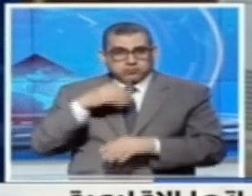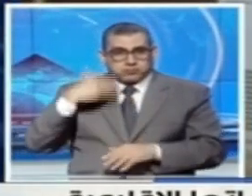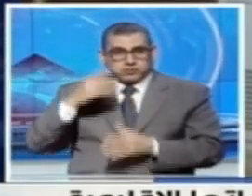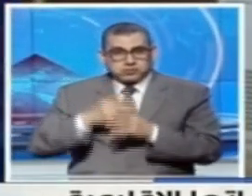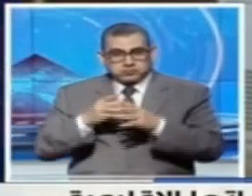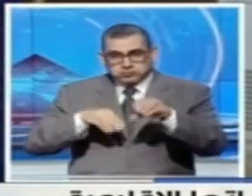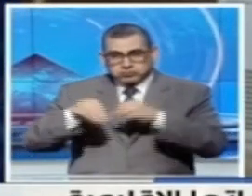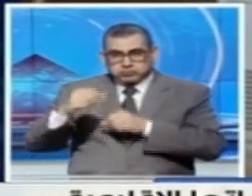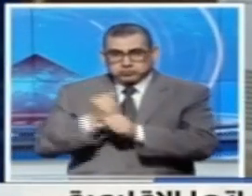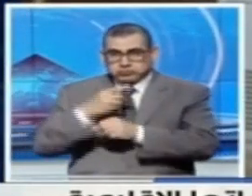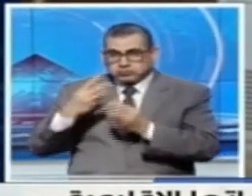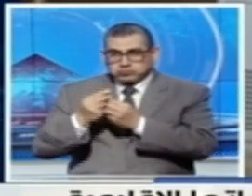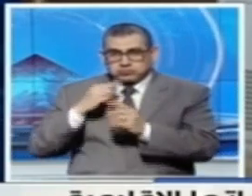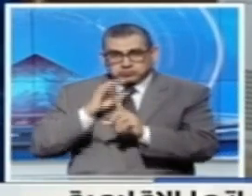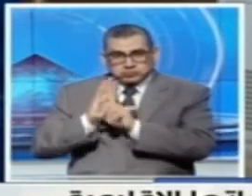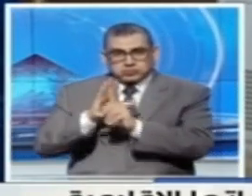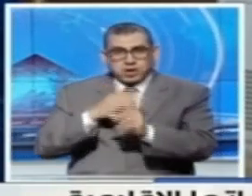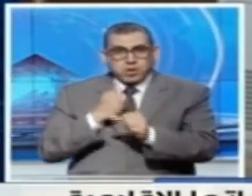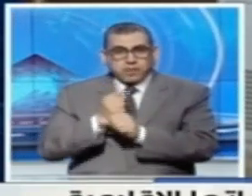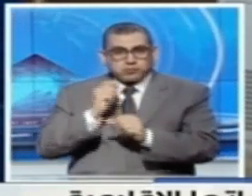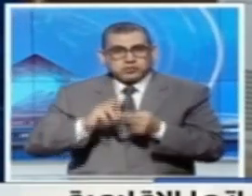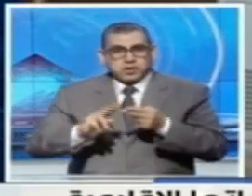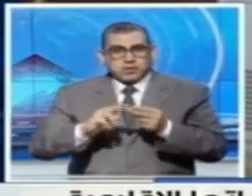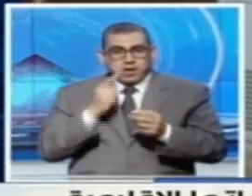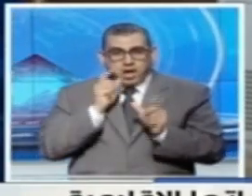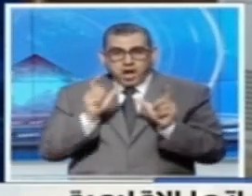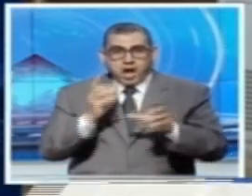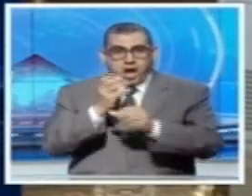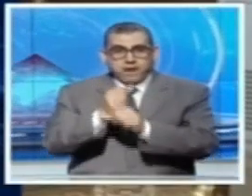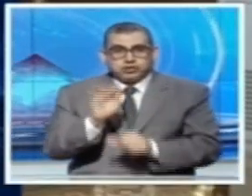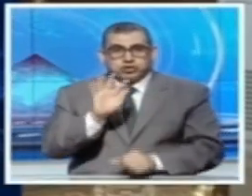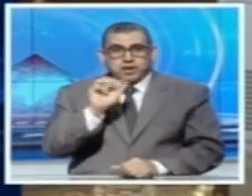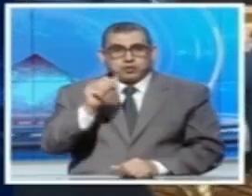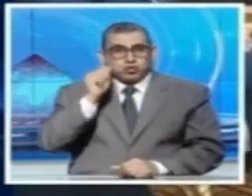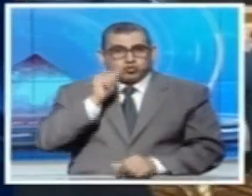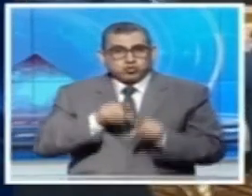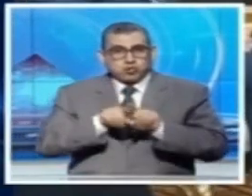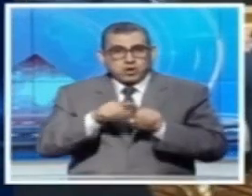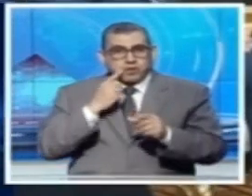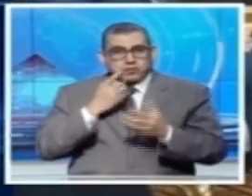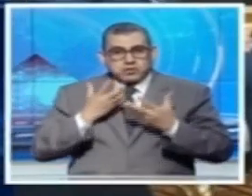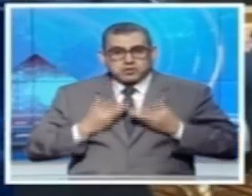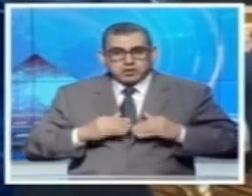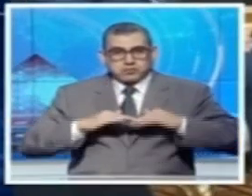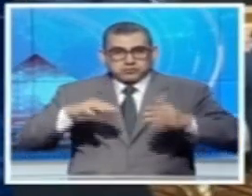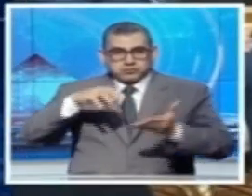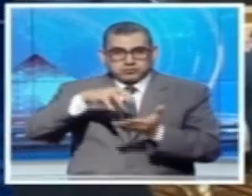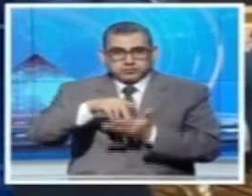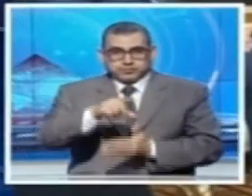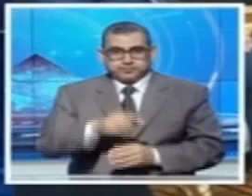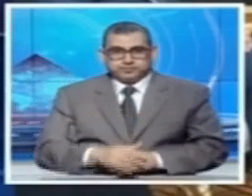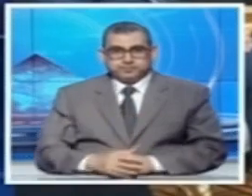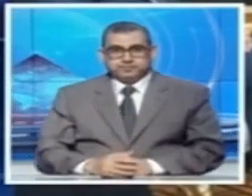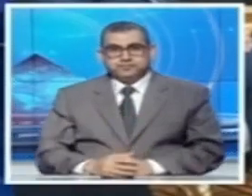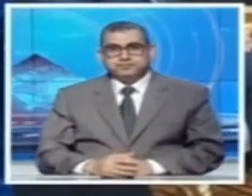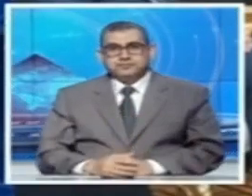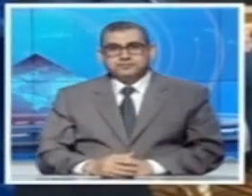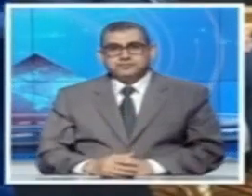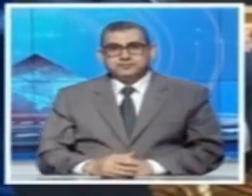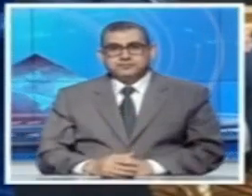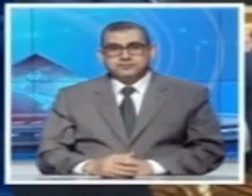تنسيق الجهود من أجل حلها حفاظا على سلامة الشعب السوداني الشقيق واستقرار دولته.